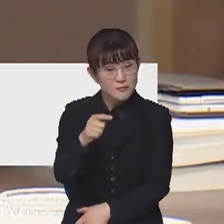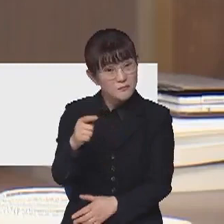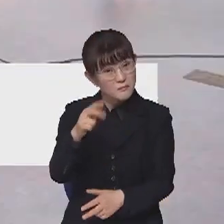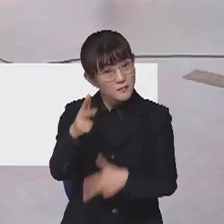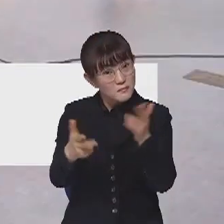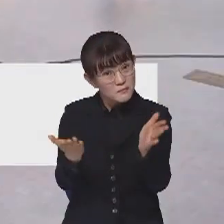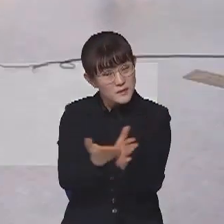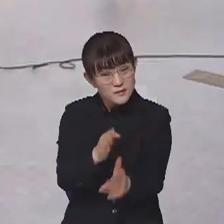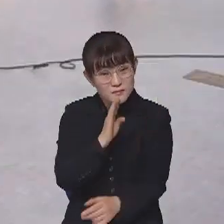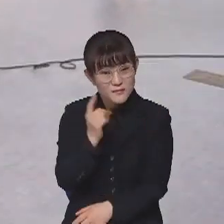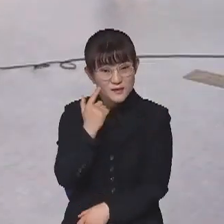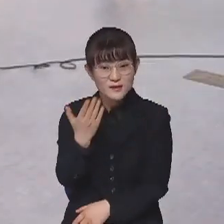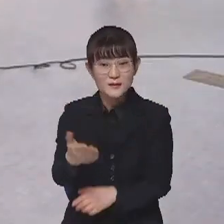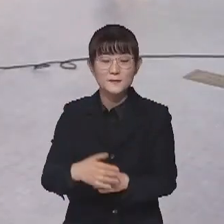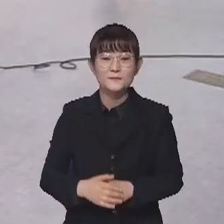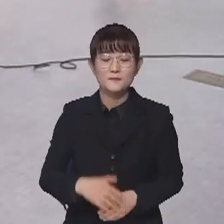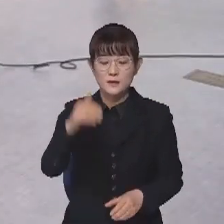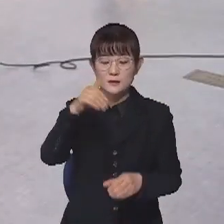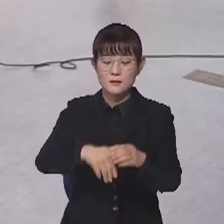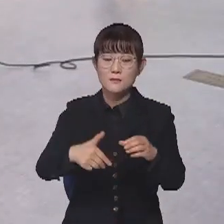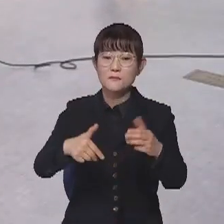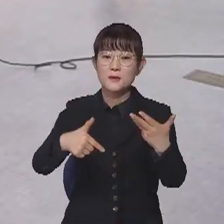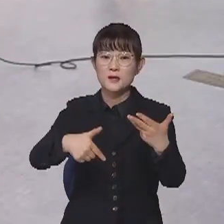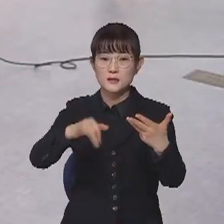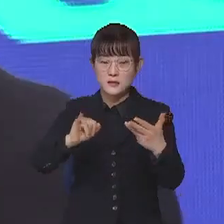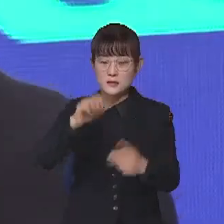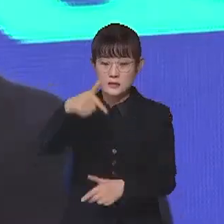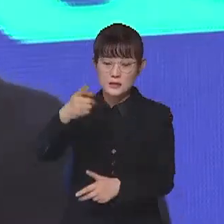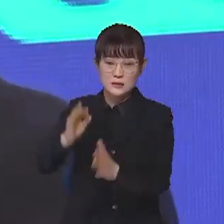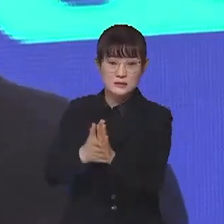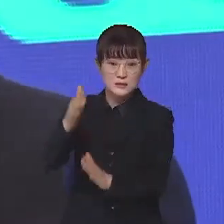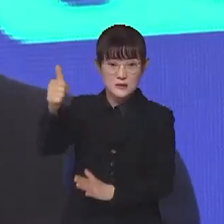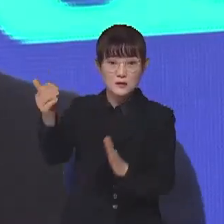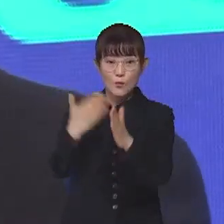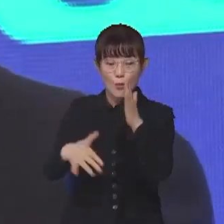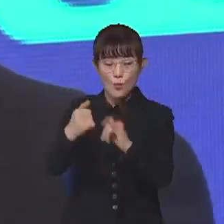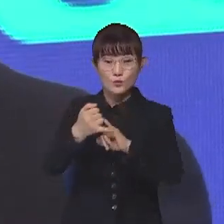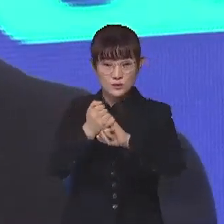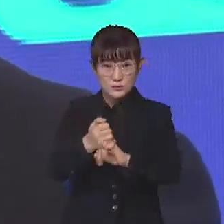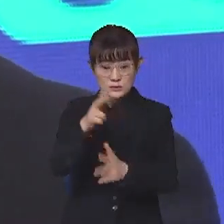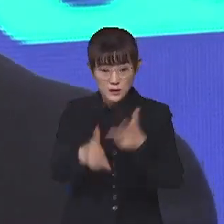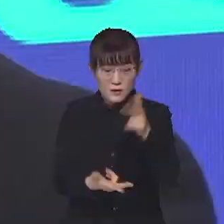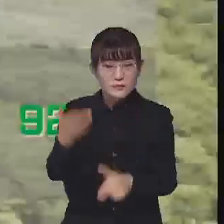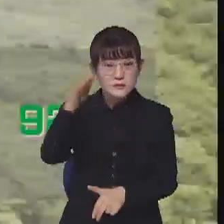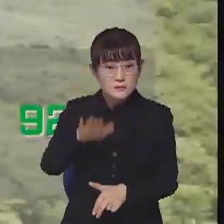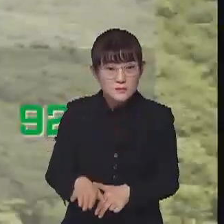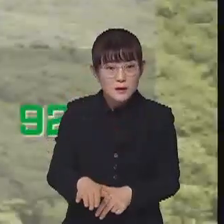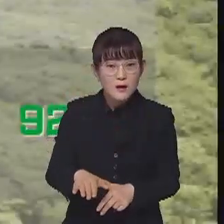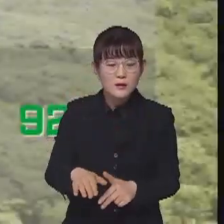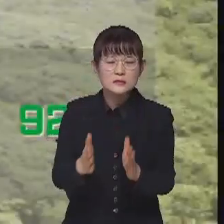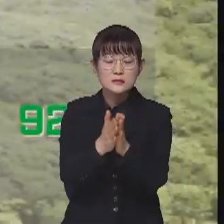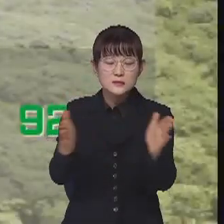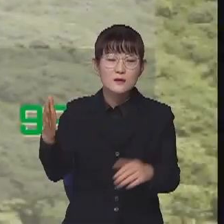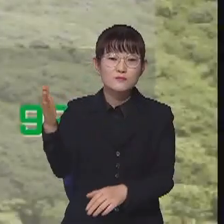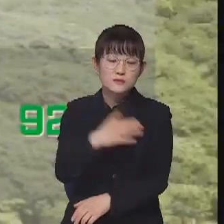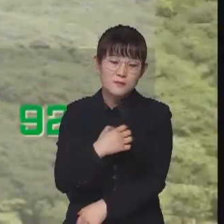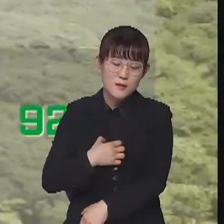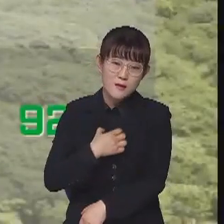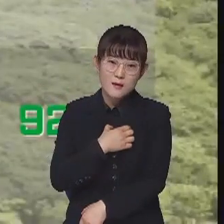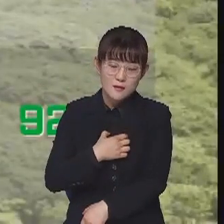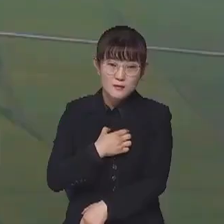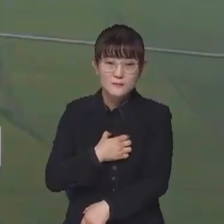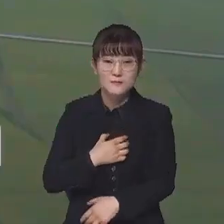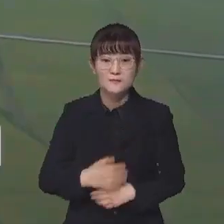맞습니까? 민선 8기 강기정 시장의 공약 사업이지만 시작부터 우려의 목소리가 큰 영산강 Y벨트